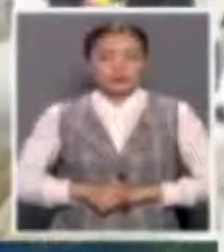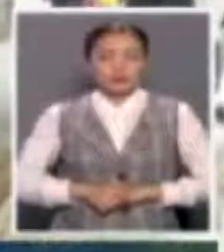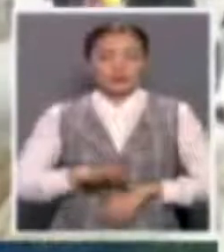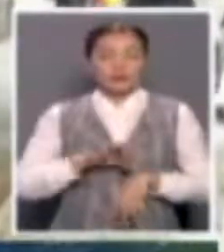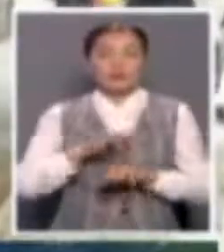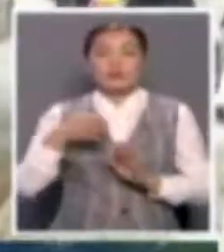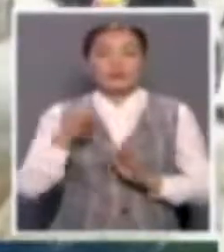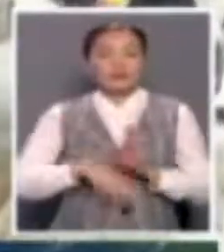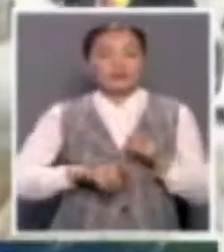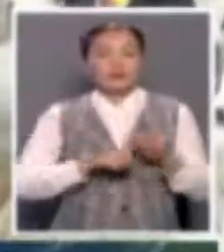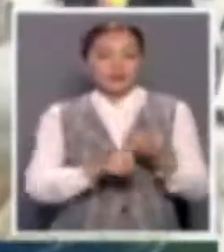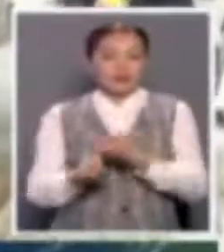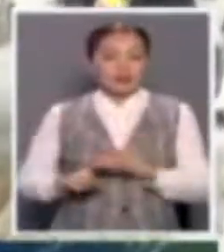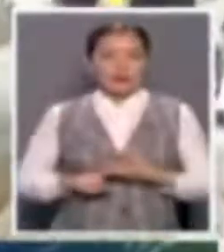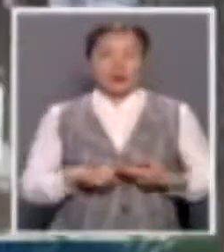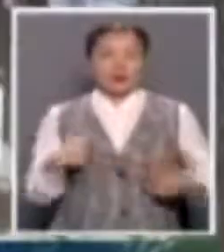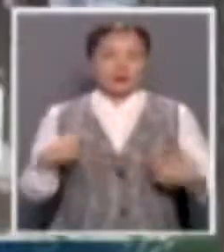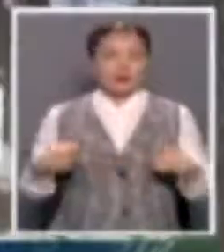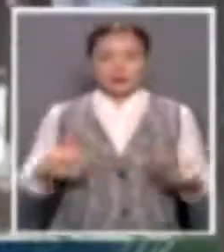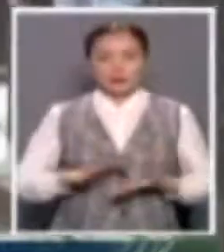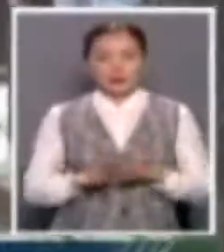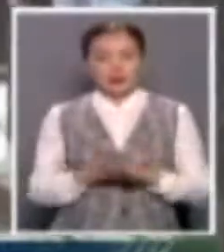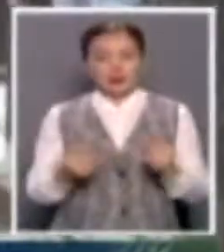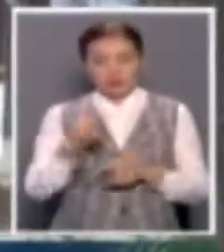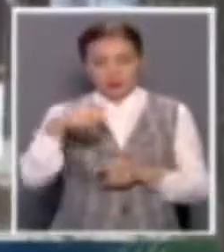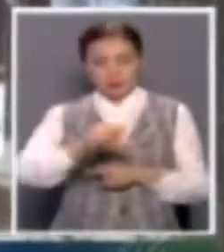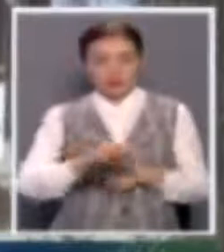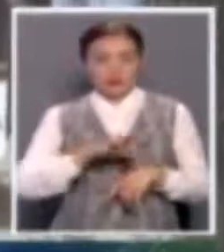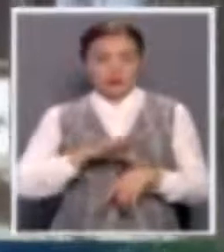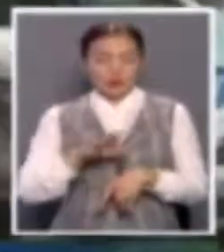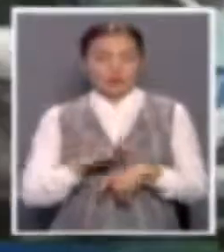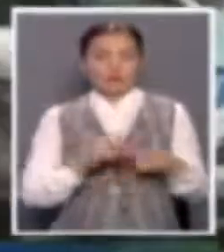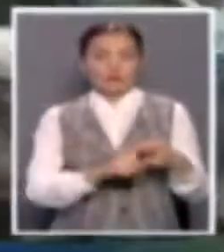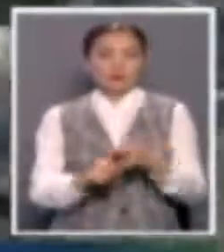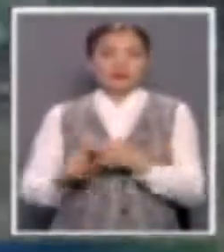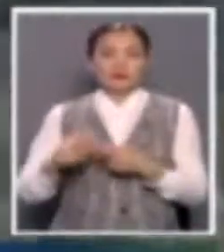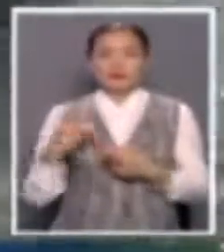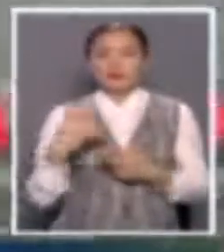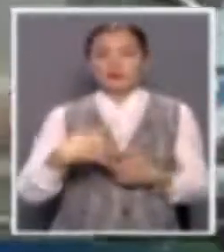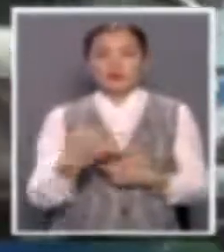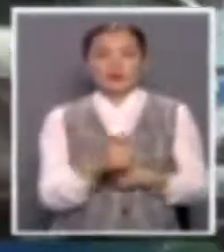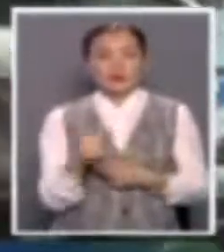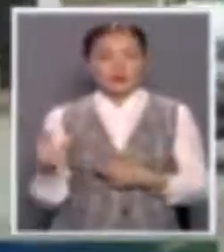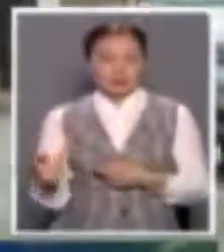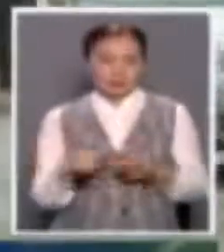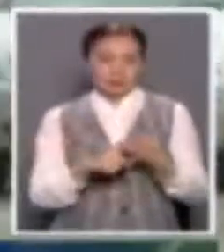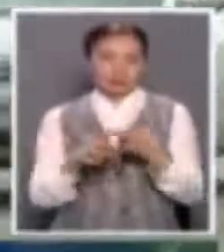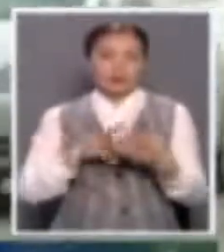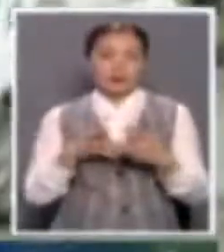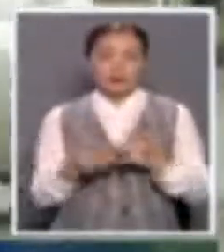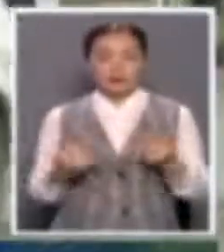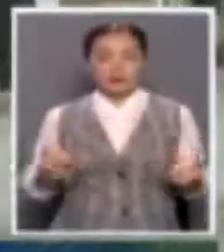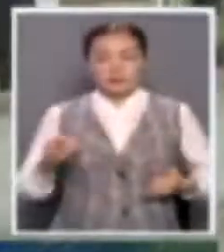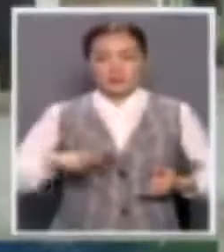Ауру асқынып вирус қозып елді әбден әбігерге салуда. Соңғы бір аптада індеттің ілмегіне тағы 335 адам ілікті. Кешеден